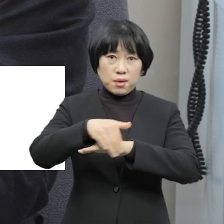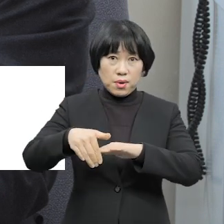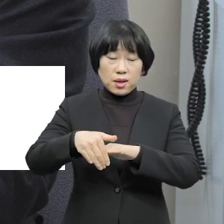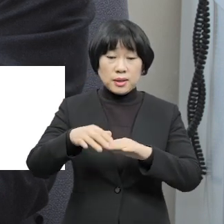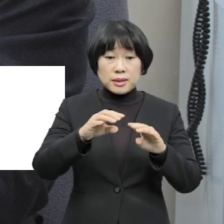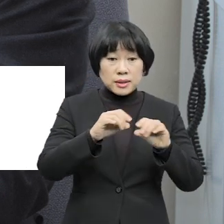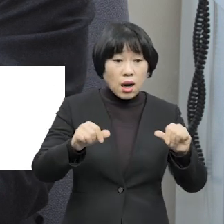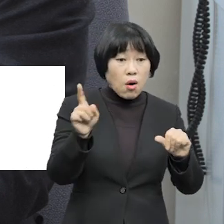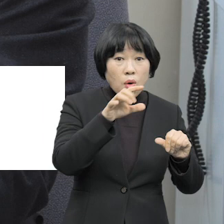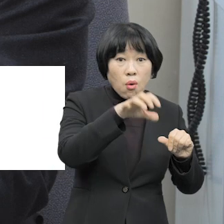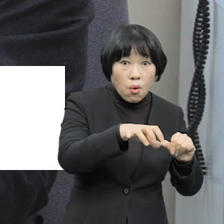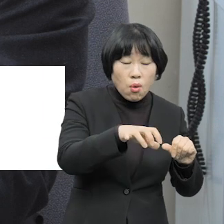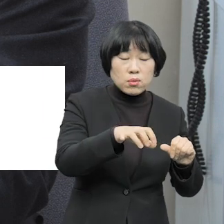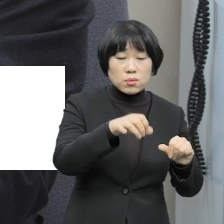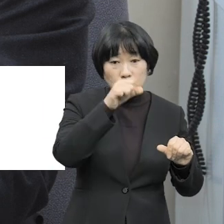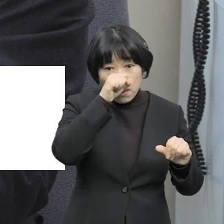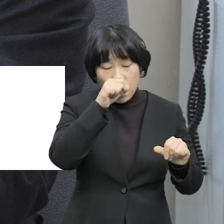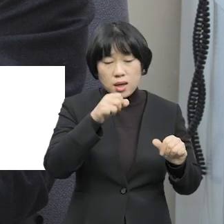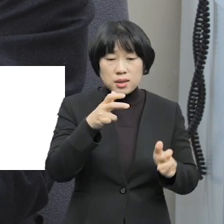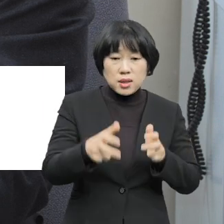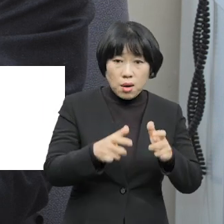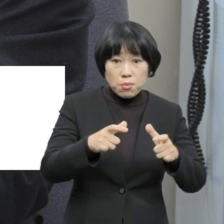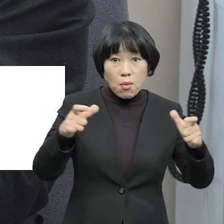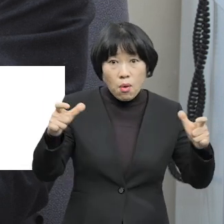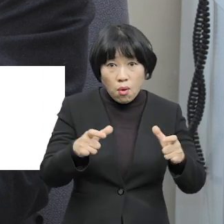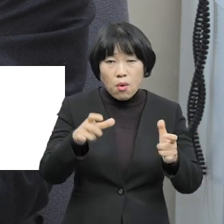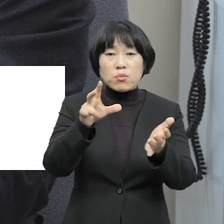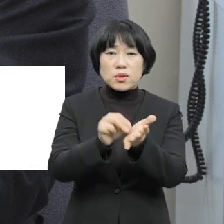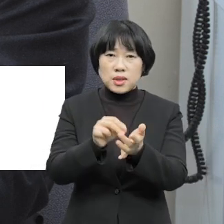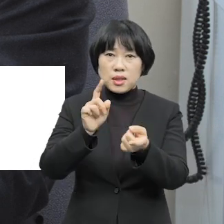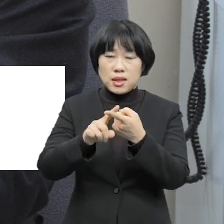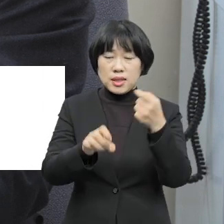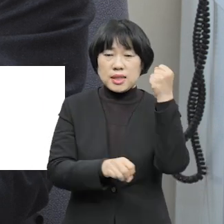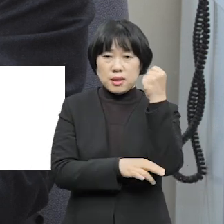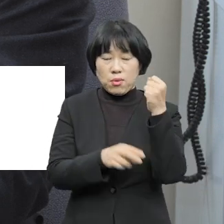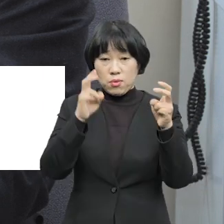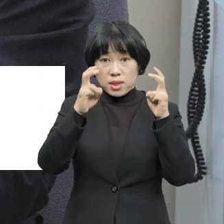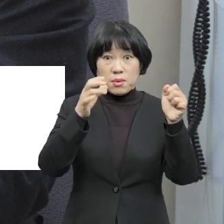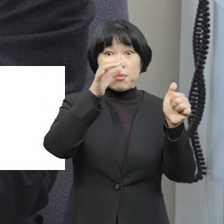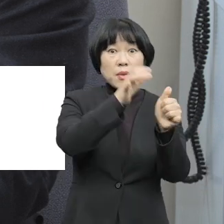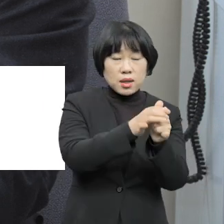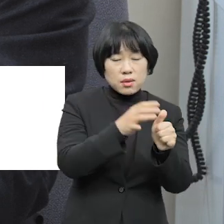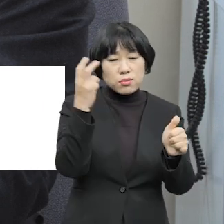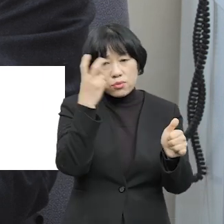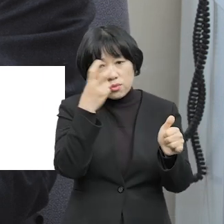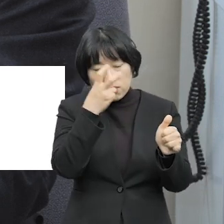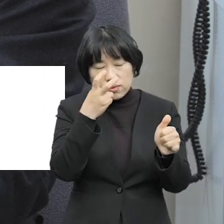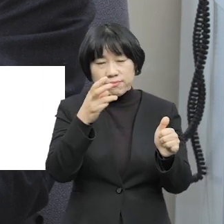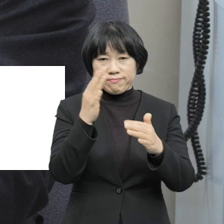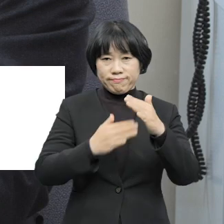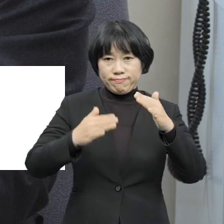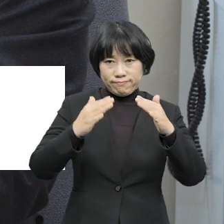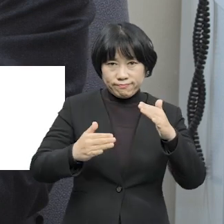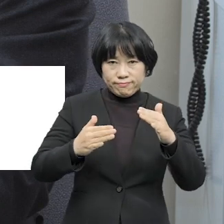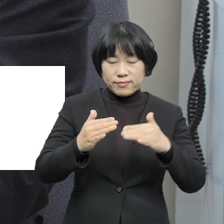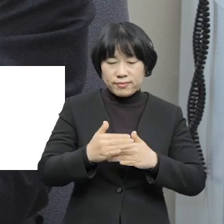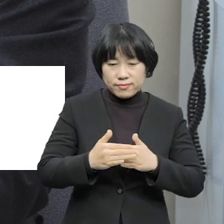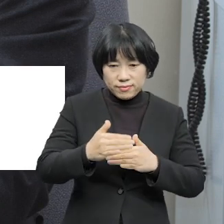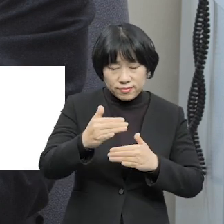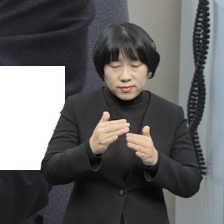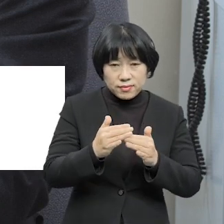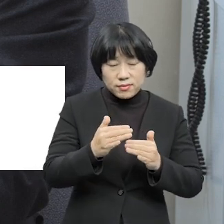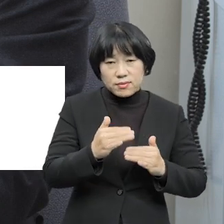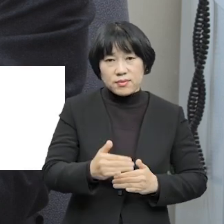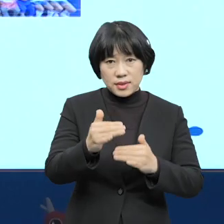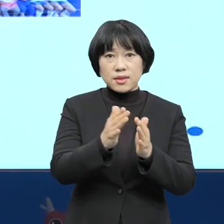부지 선정이라든지 사업 규모 등에 대해서는 기본 영역을 실시해서 본격적으로 추진해 나갈 계획입니다.